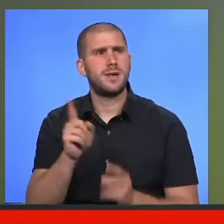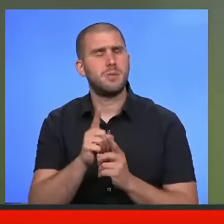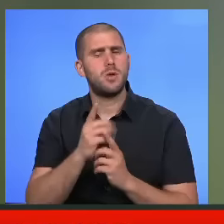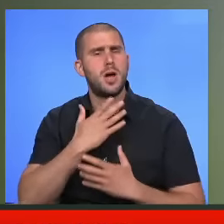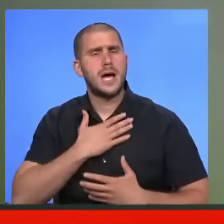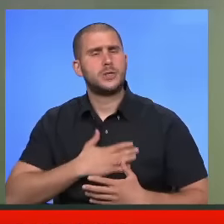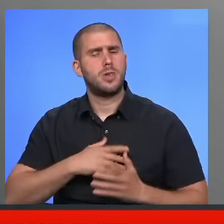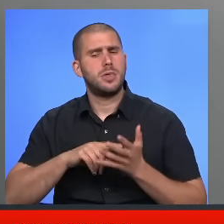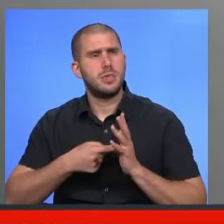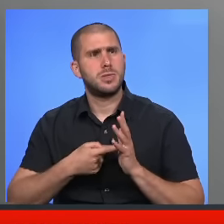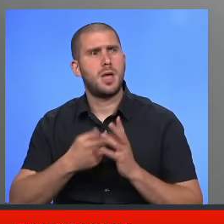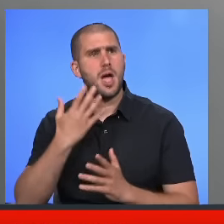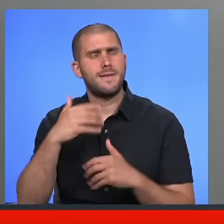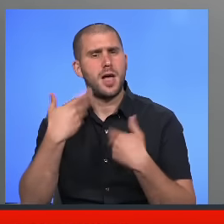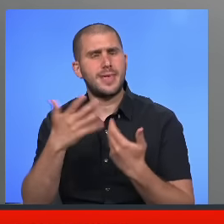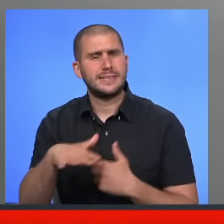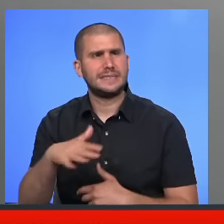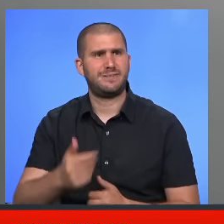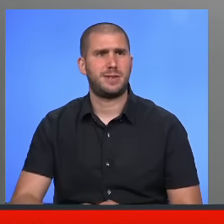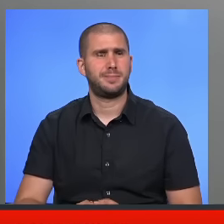משאלותיו ואהב להעניק לסביבתו.